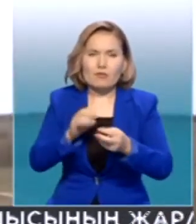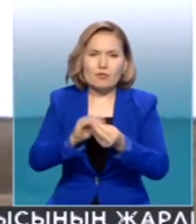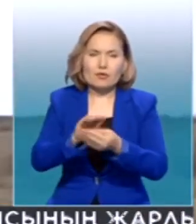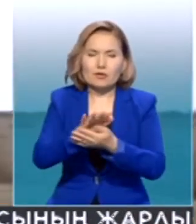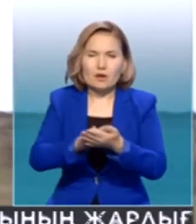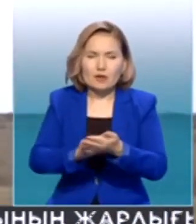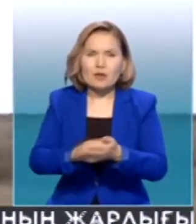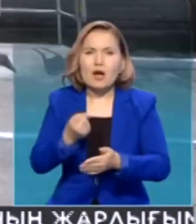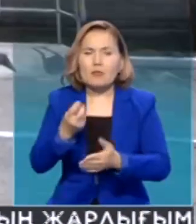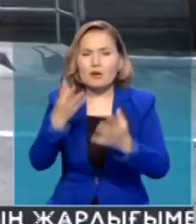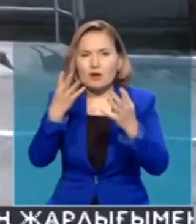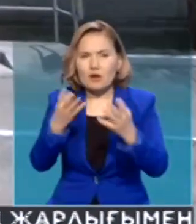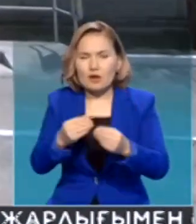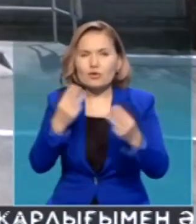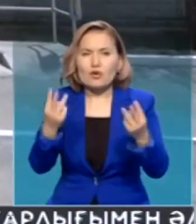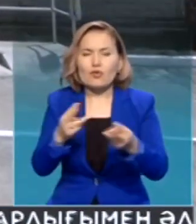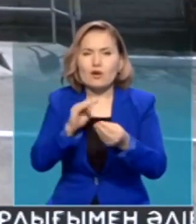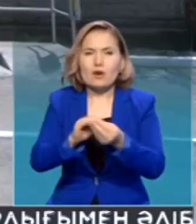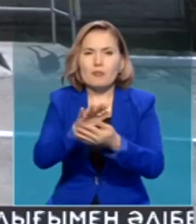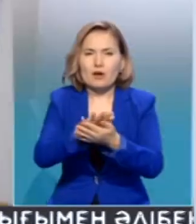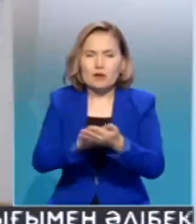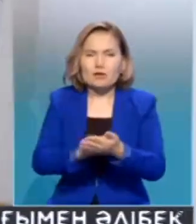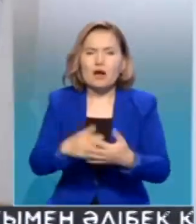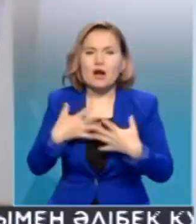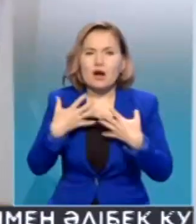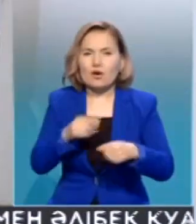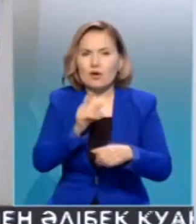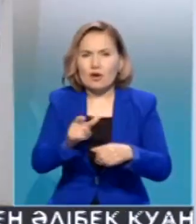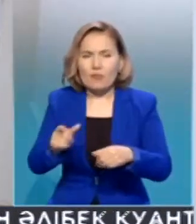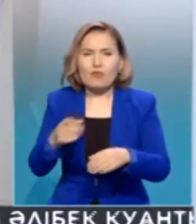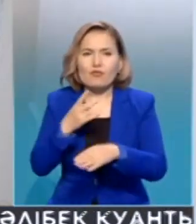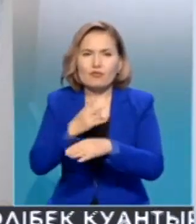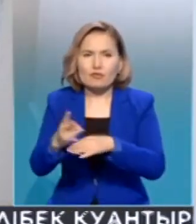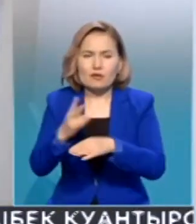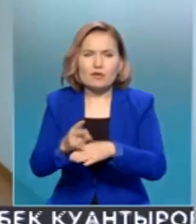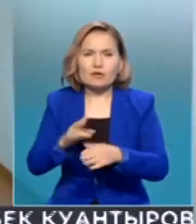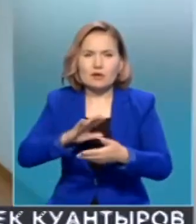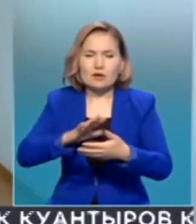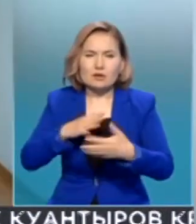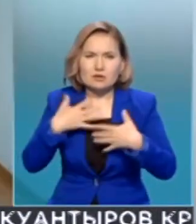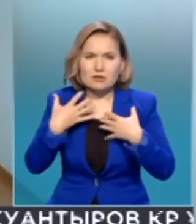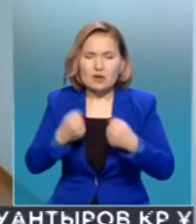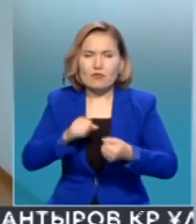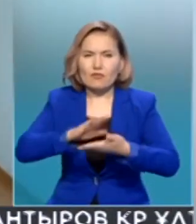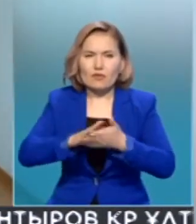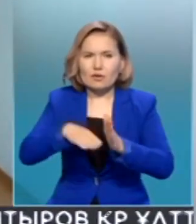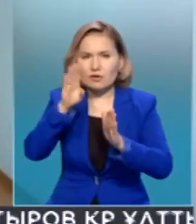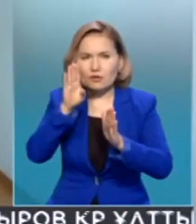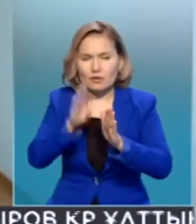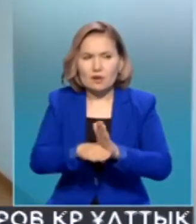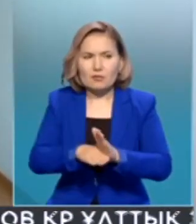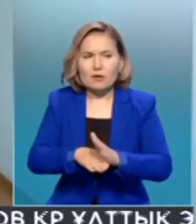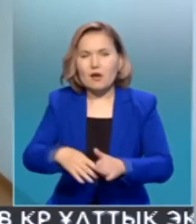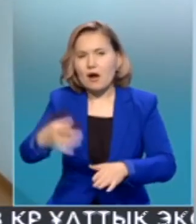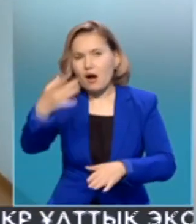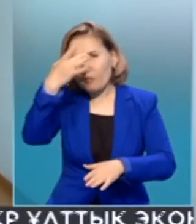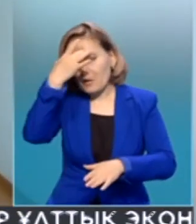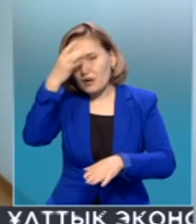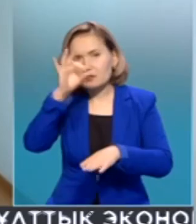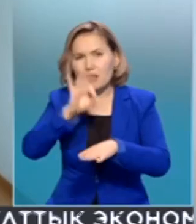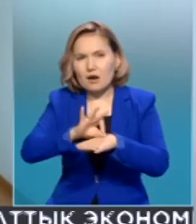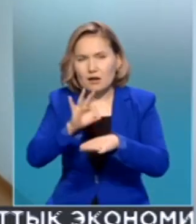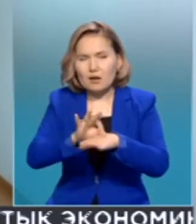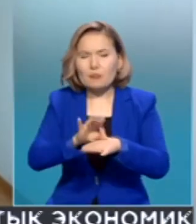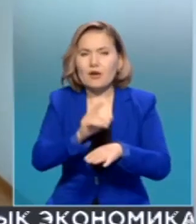Бірнеше күнге созылған өрт әсіресе денсаулығы нашар адамдар үшін ауыр тиіп тұр. Әлсіздіктерін айтты, бастарының қатты ауырып